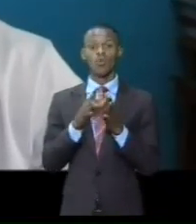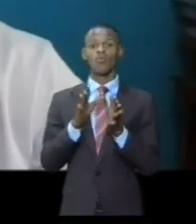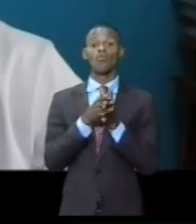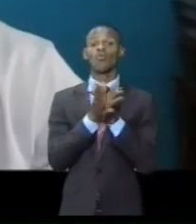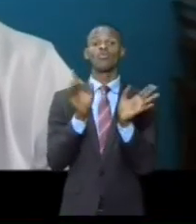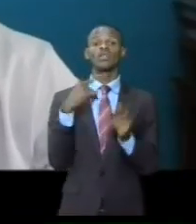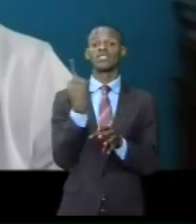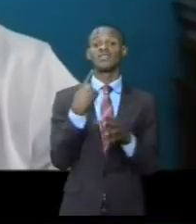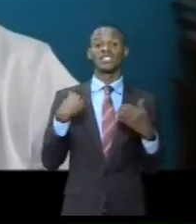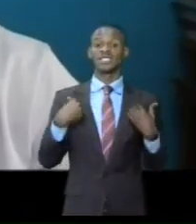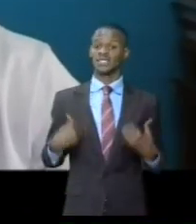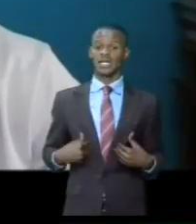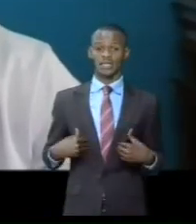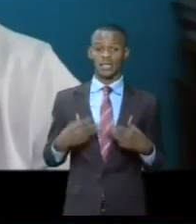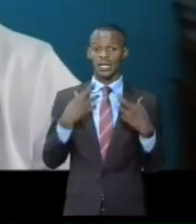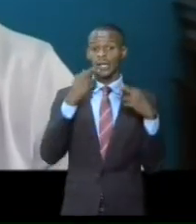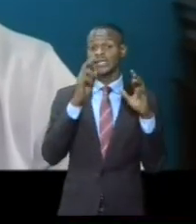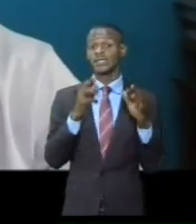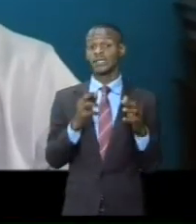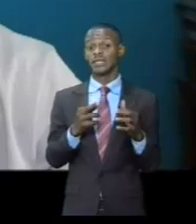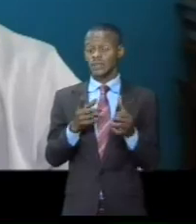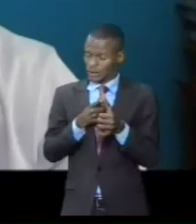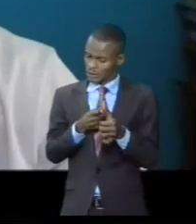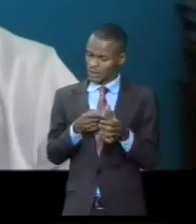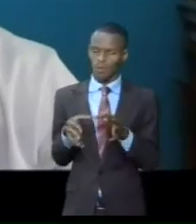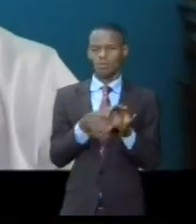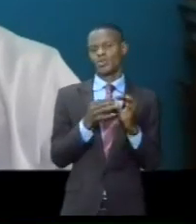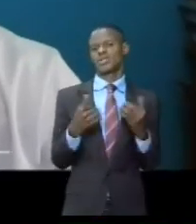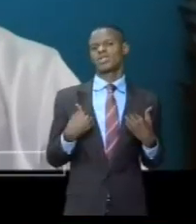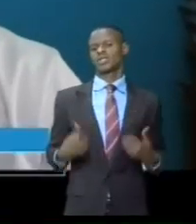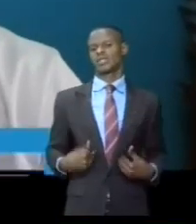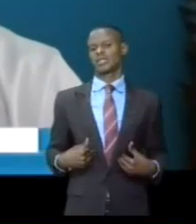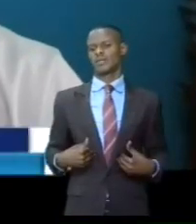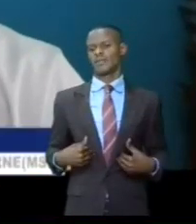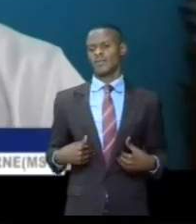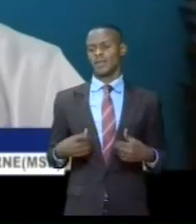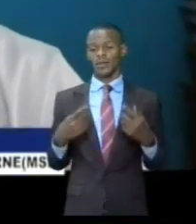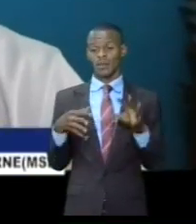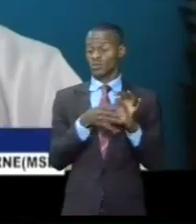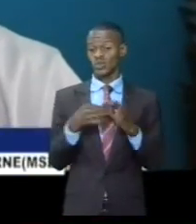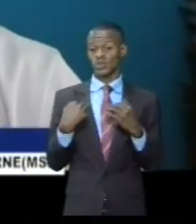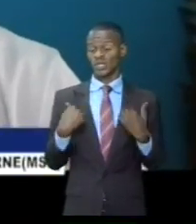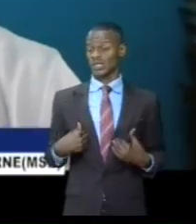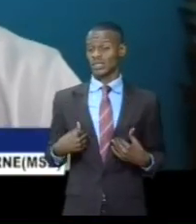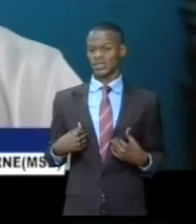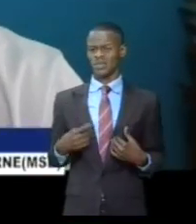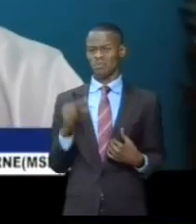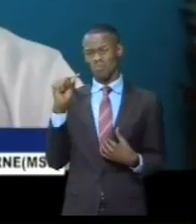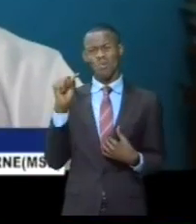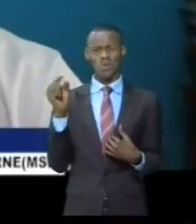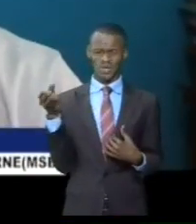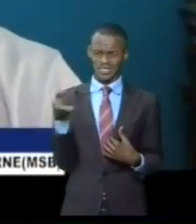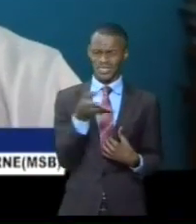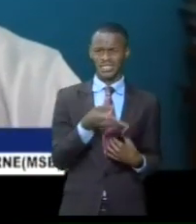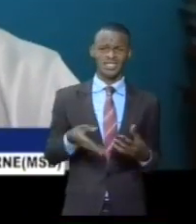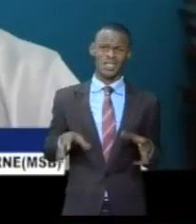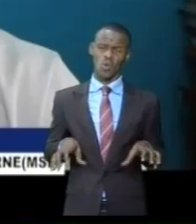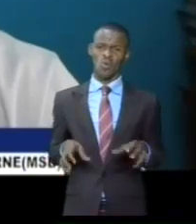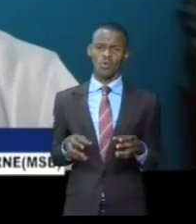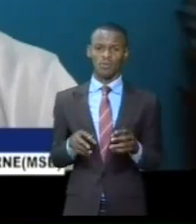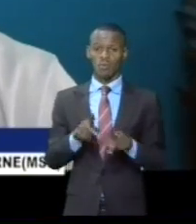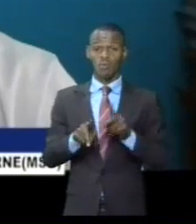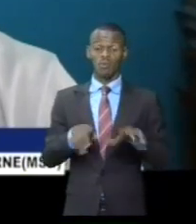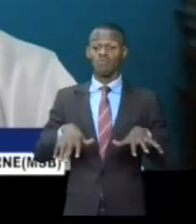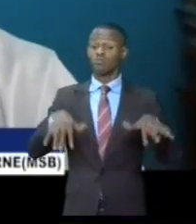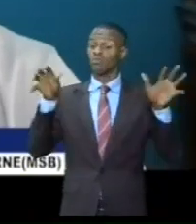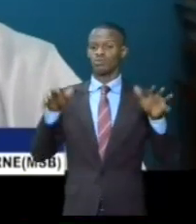aujourd'hui sans passer par les mutuelles de santé. Les mutuelles de santé en question sont très peu nombreuses par rapport à toute la population